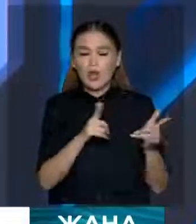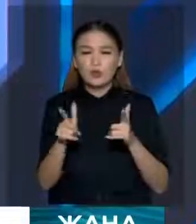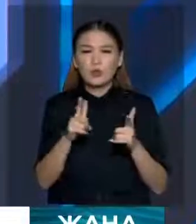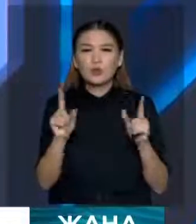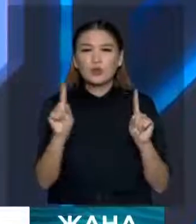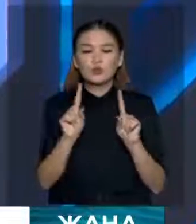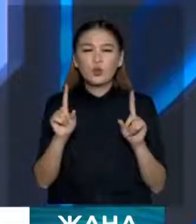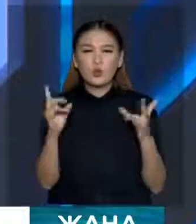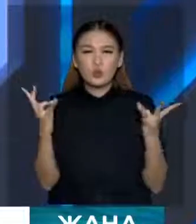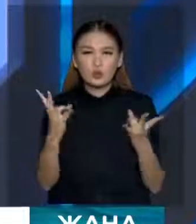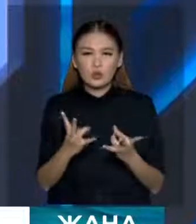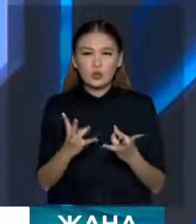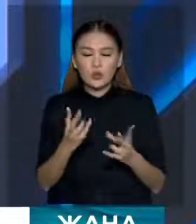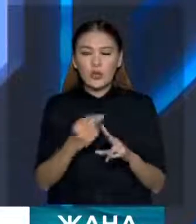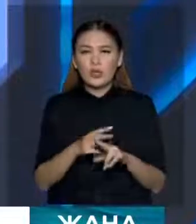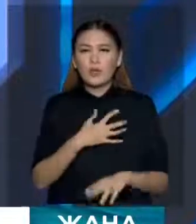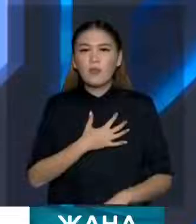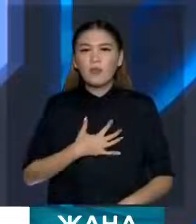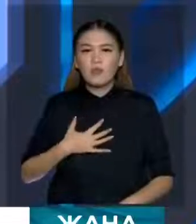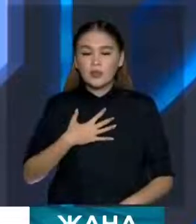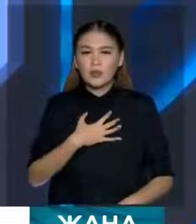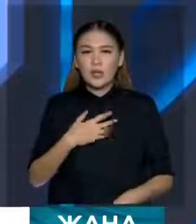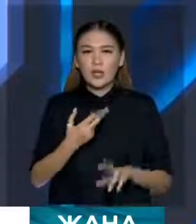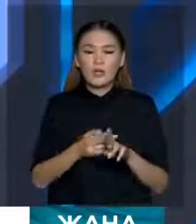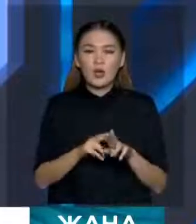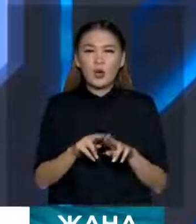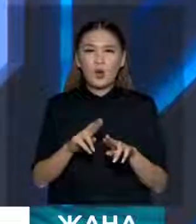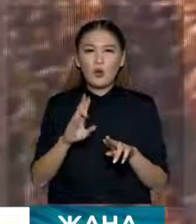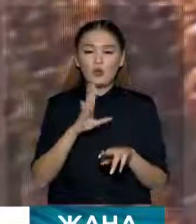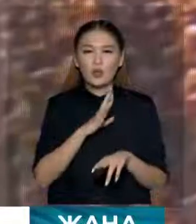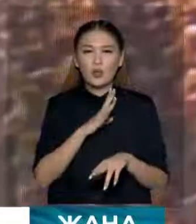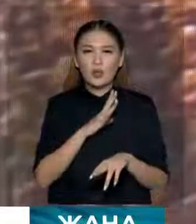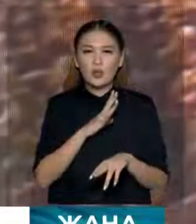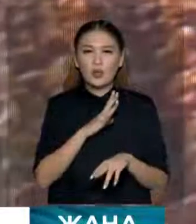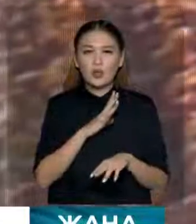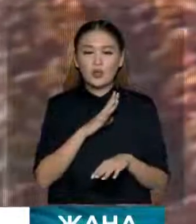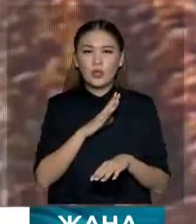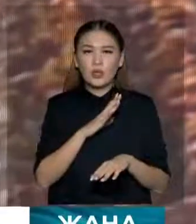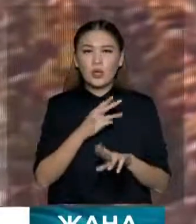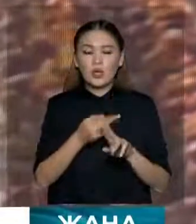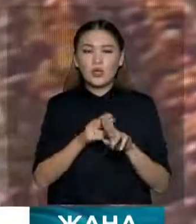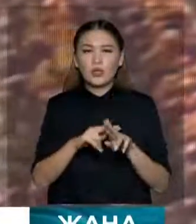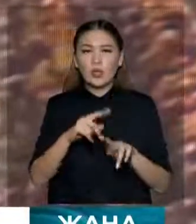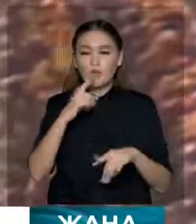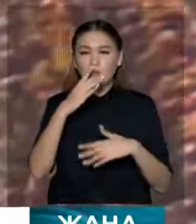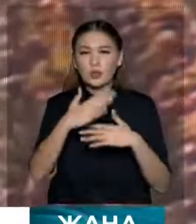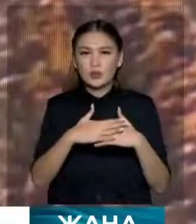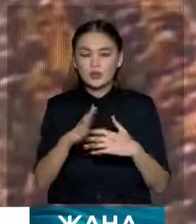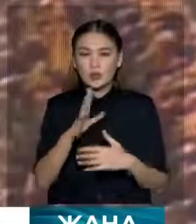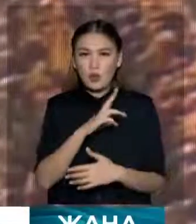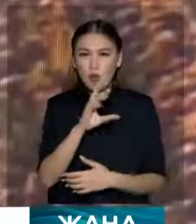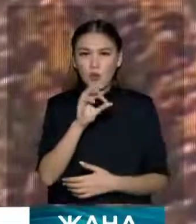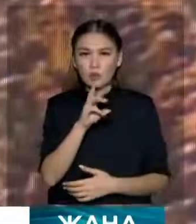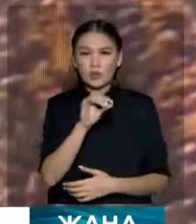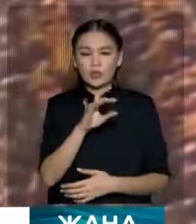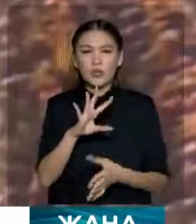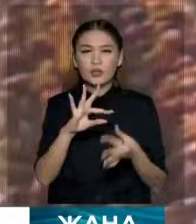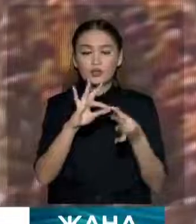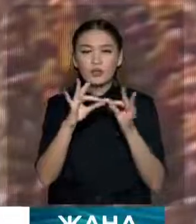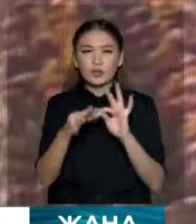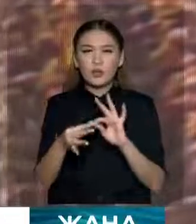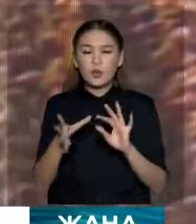керек? Енді ең негізгісін біз осы 6 жыл жүріп, осы мен біраз комитеттерге барып, соны түсіндіріп,